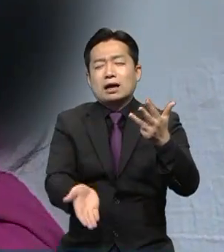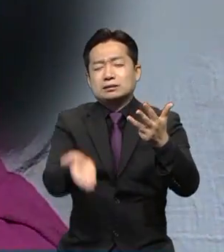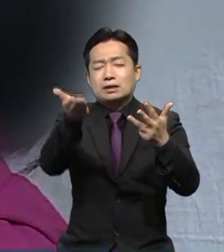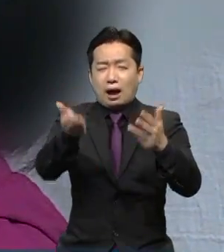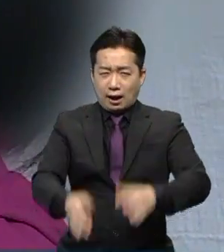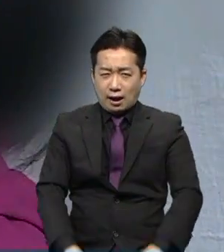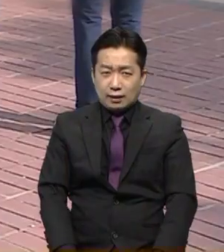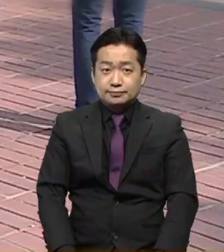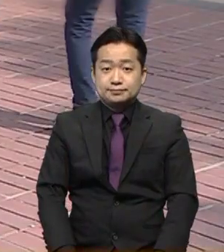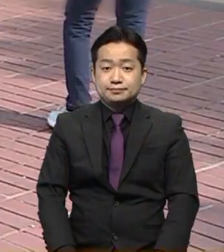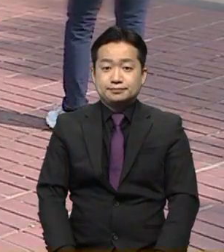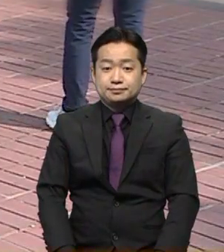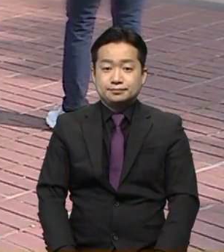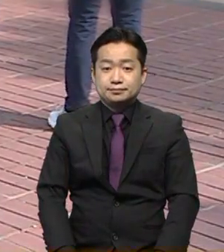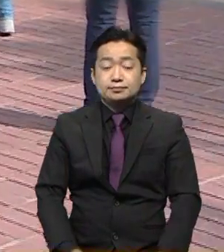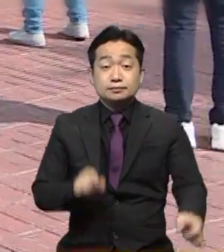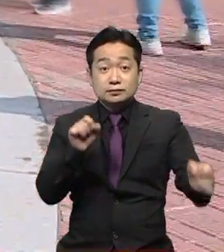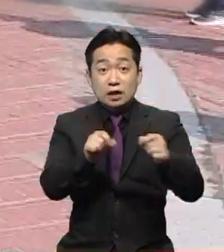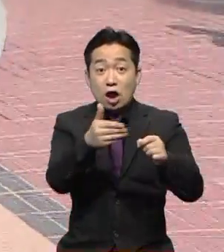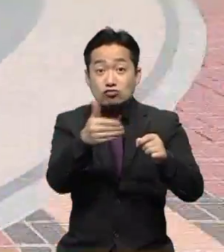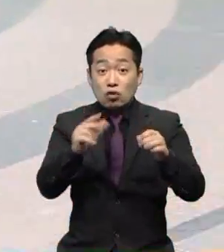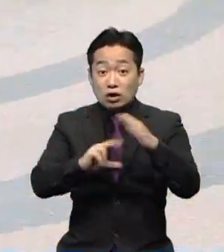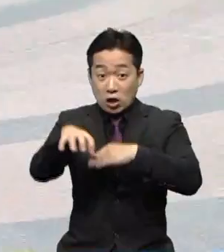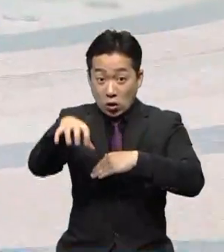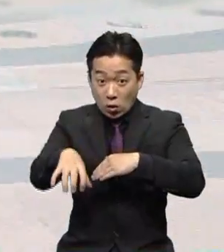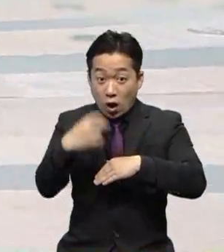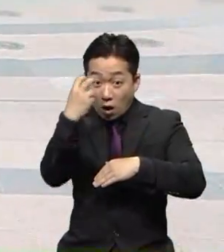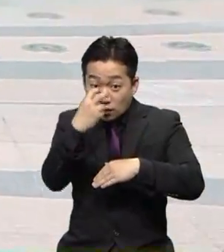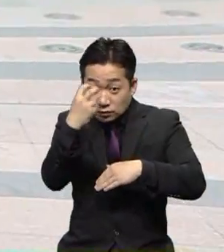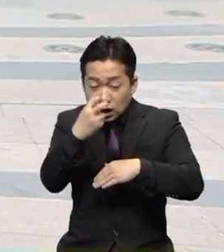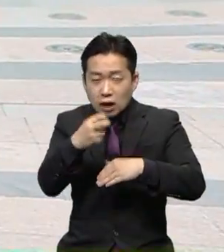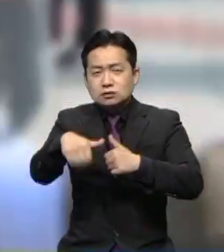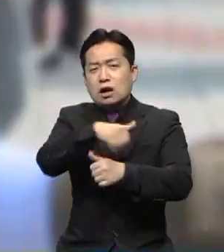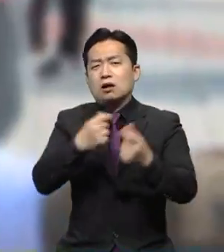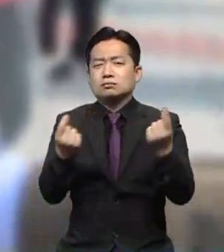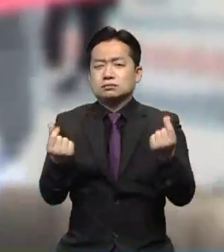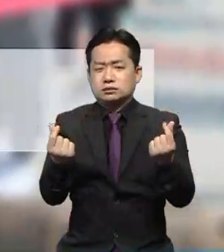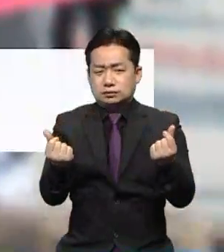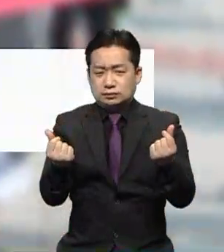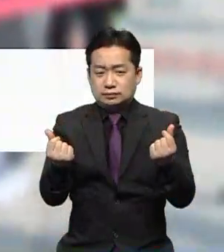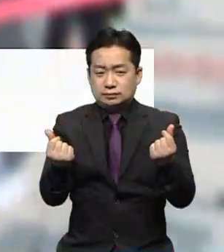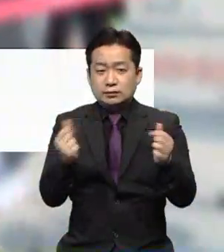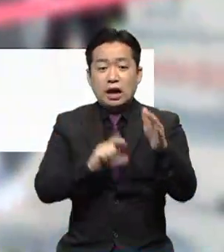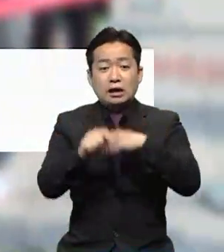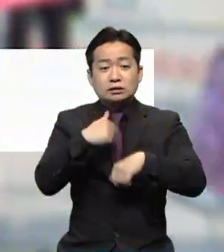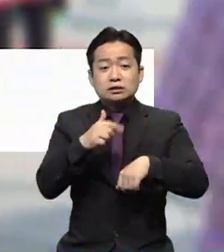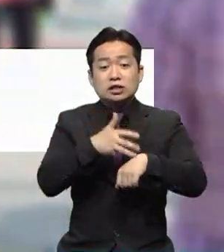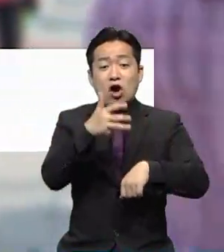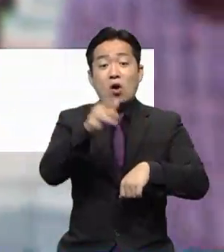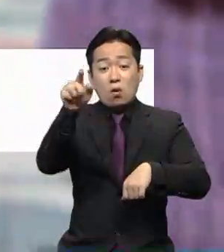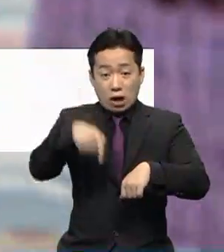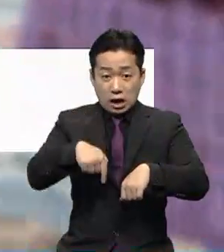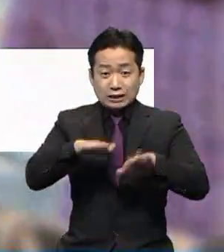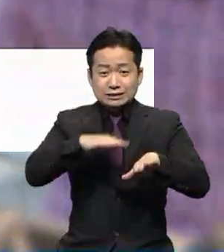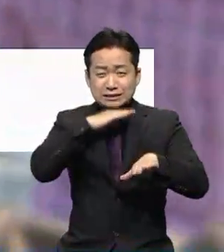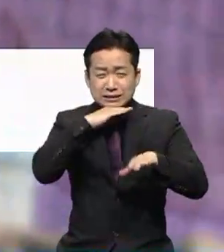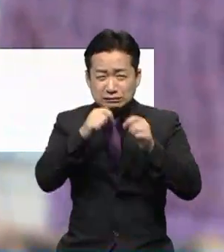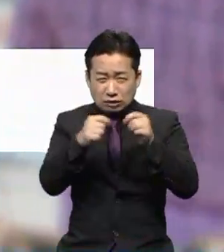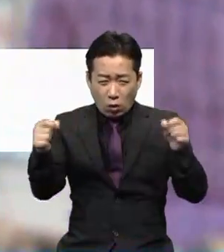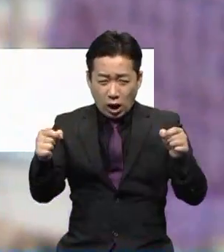몰렸습니다. 인근 구로역 검사소도 사정은 마찬가지. 아침 8시에 나와가지고 이때까지 기다린